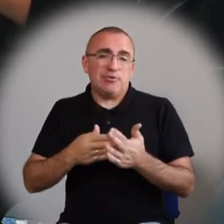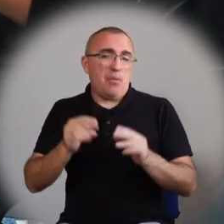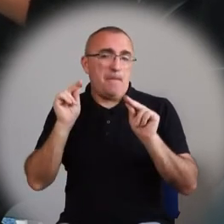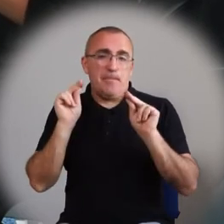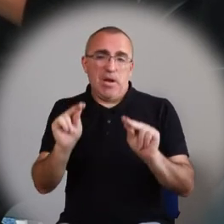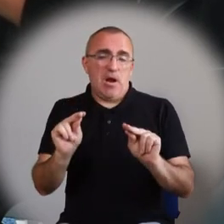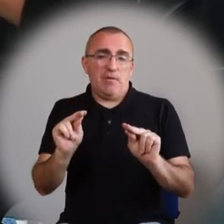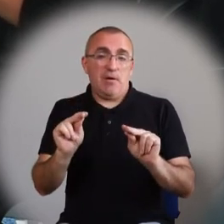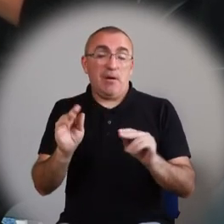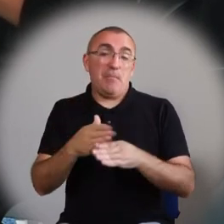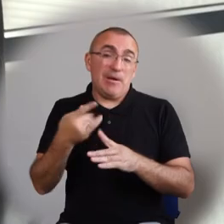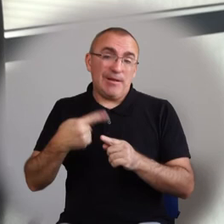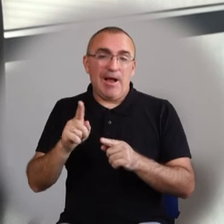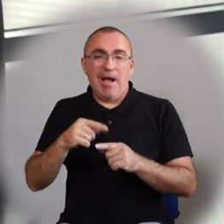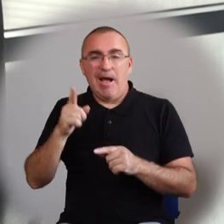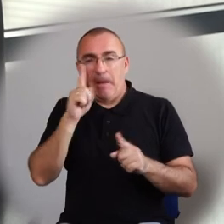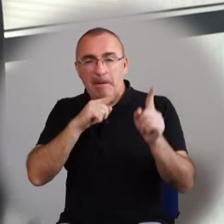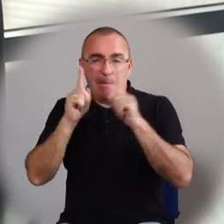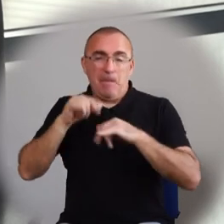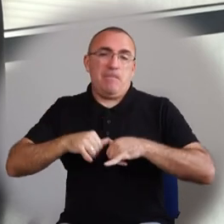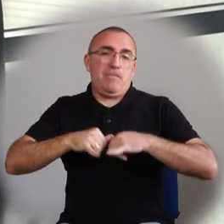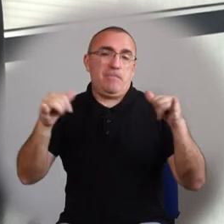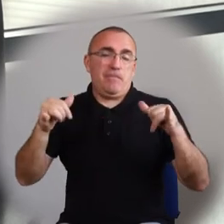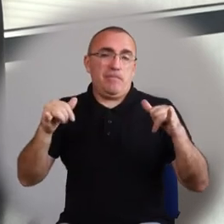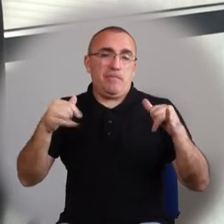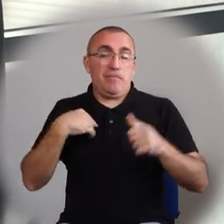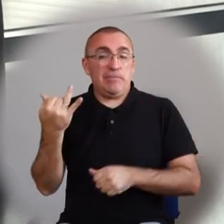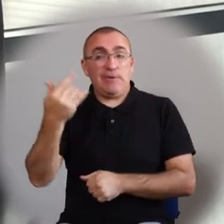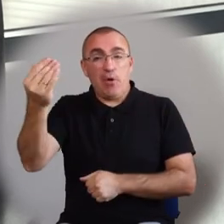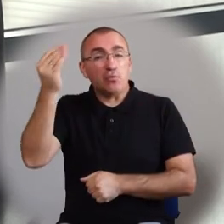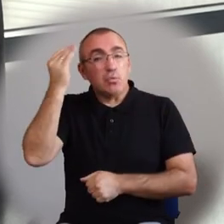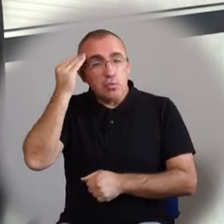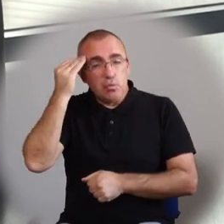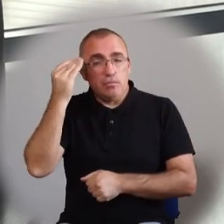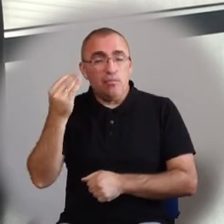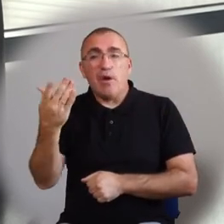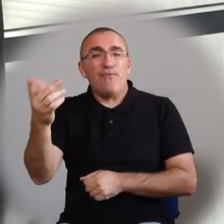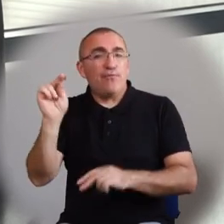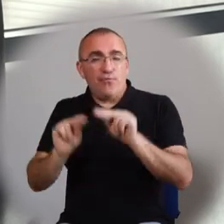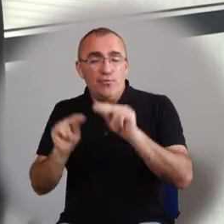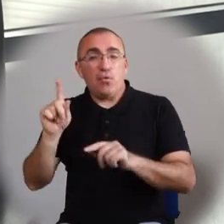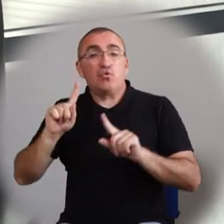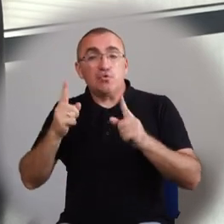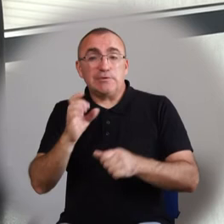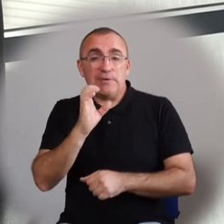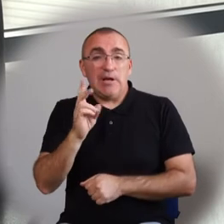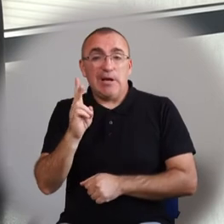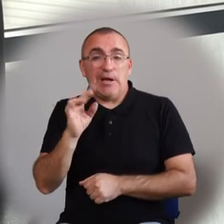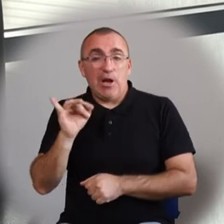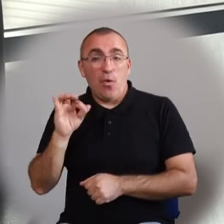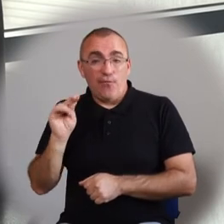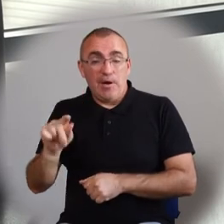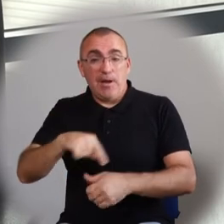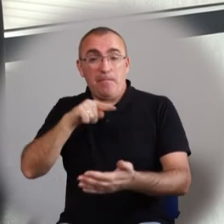м'яко кажучи, не зовсім правда. Ну, між тим такі фейки поширює. Мені цікаво, от ваша думка, як ви вважаєте,